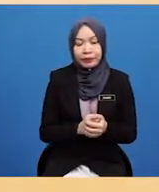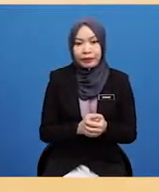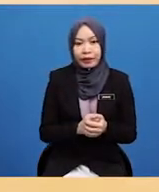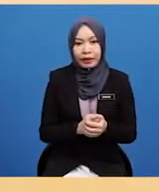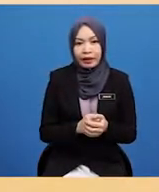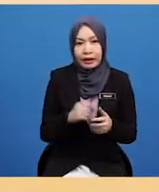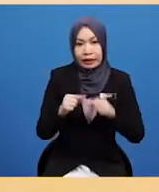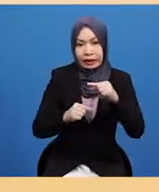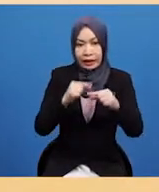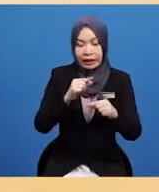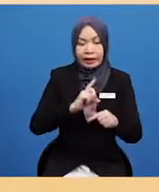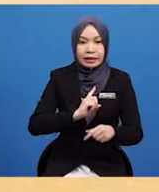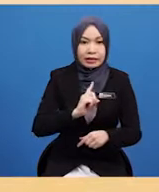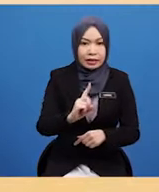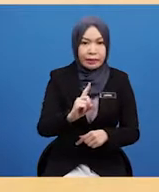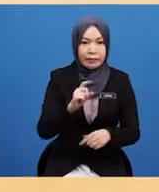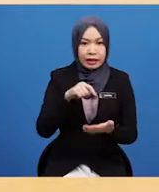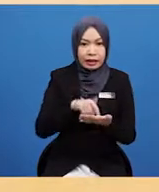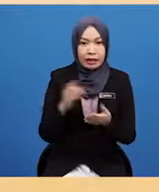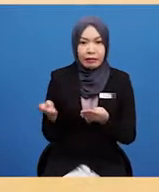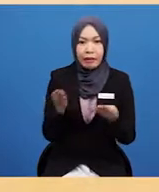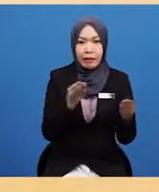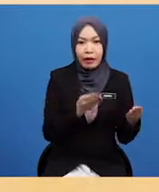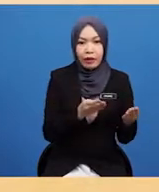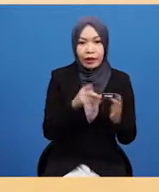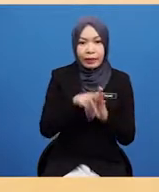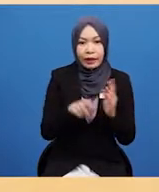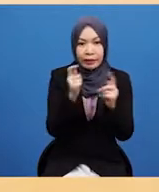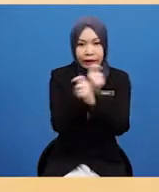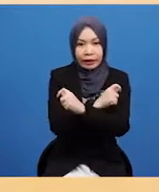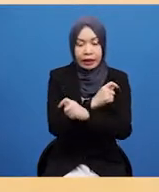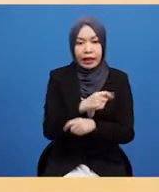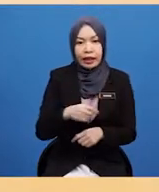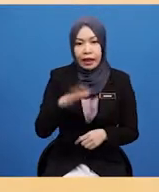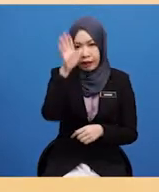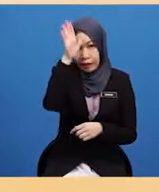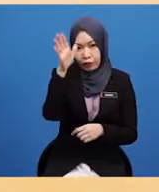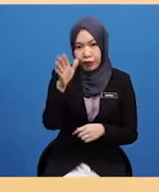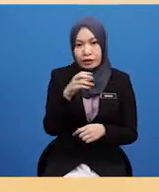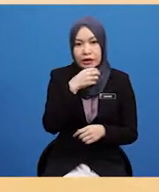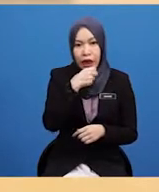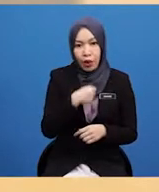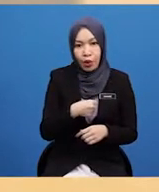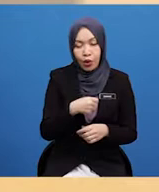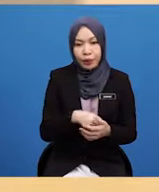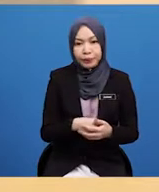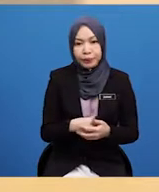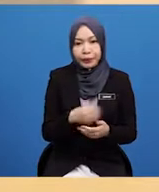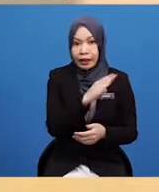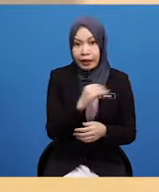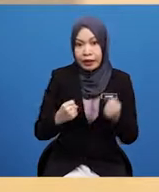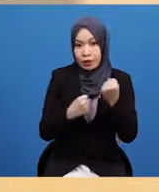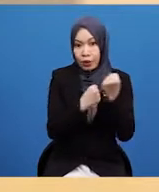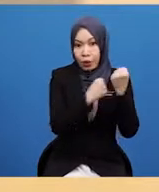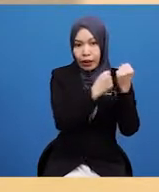gerakan Islam. Ia membawa kepada penentangan Tok Janggut. serta sokongan daripada orang